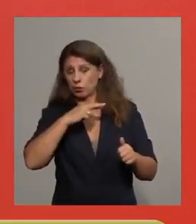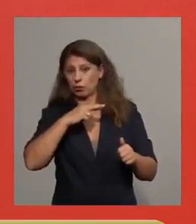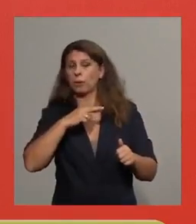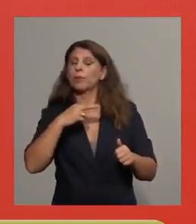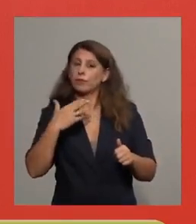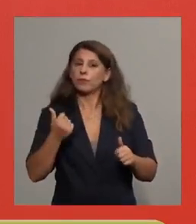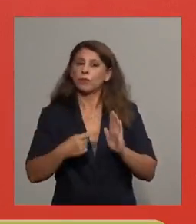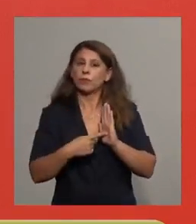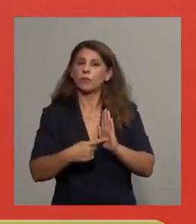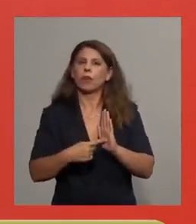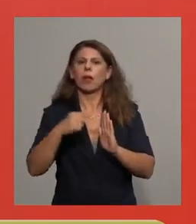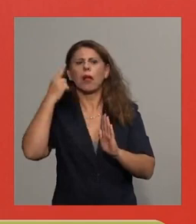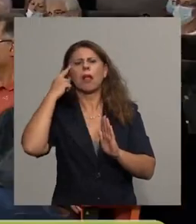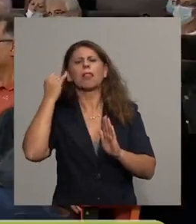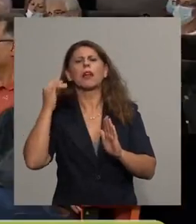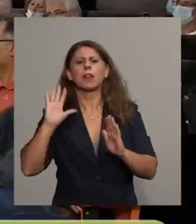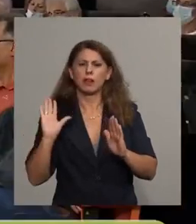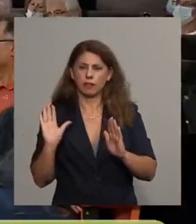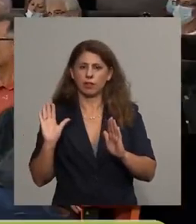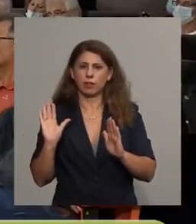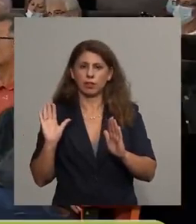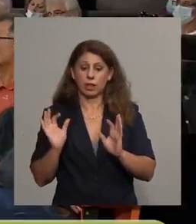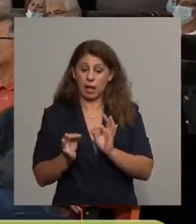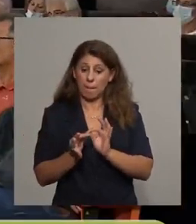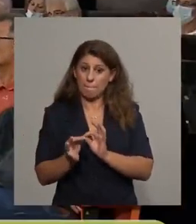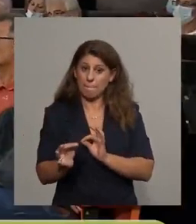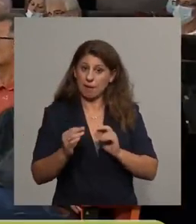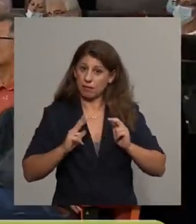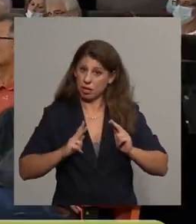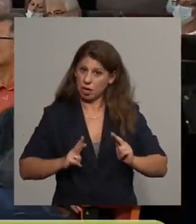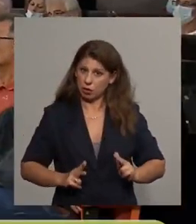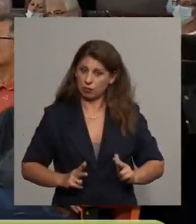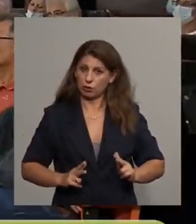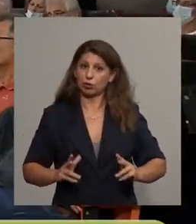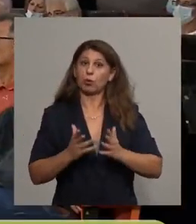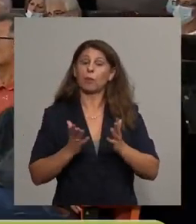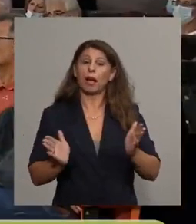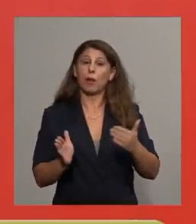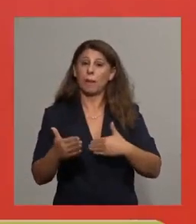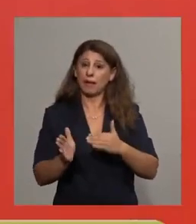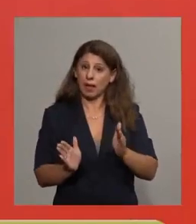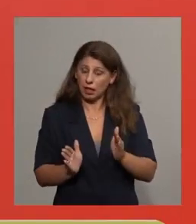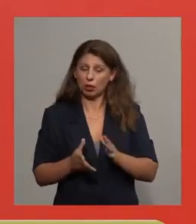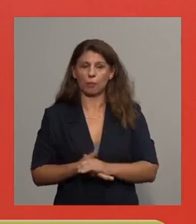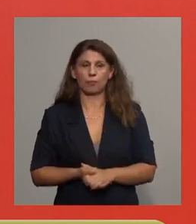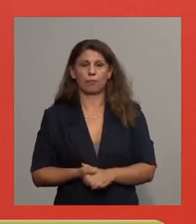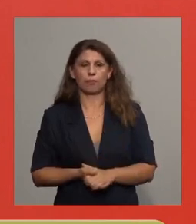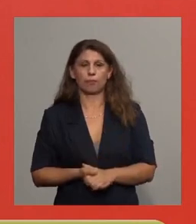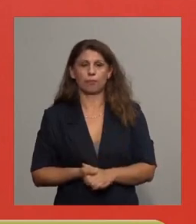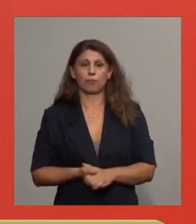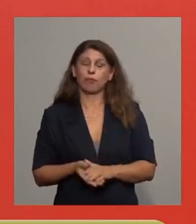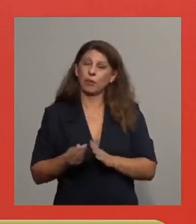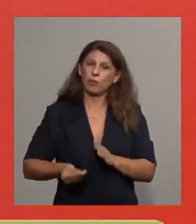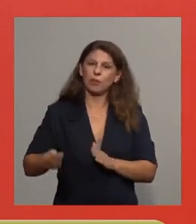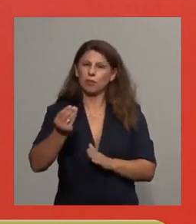που εμφανίζεται σαν να μην καταλαβαίνει. Τα μέτρα ανακούφισης, το μεγάλο πακέτο, είναι παραπάνω